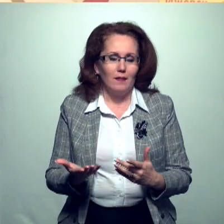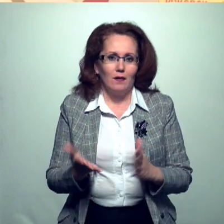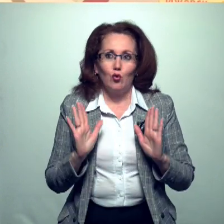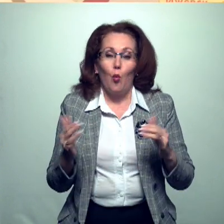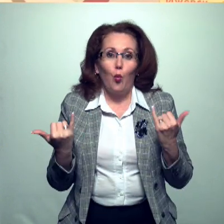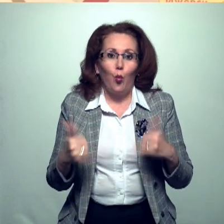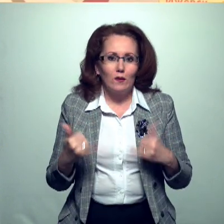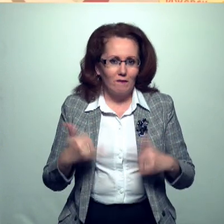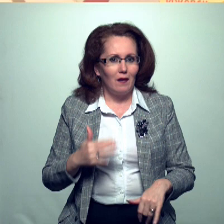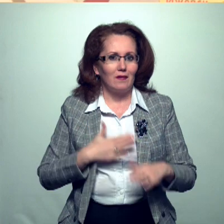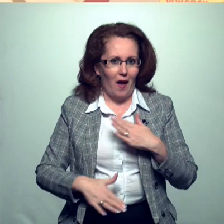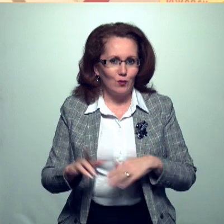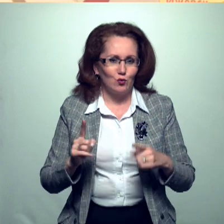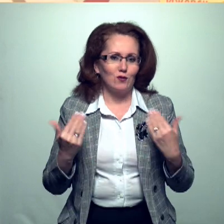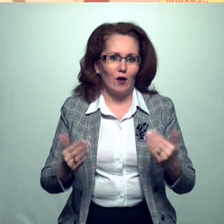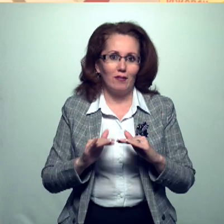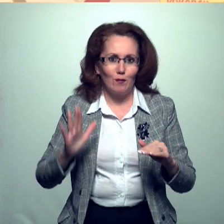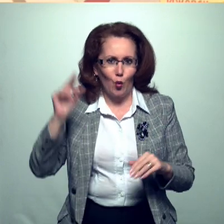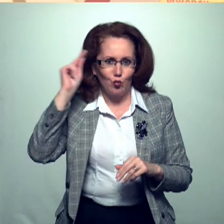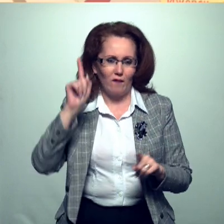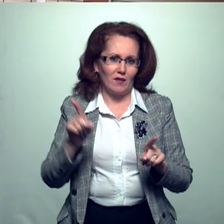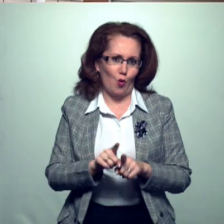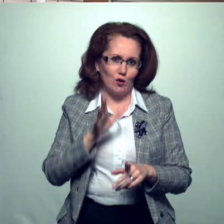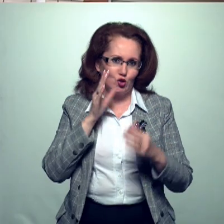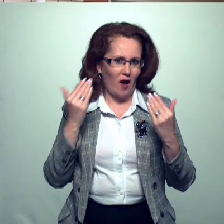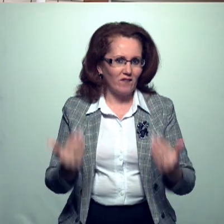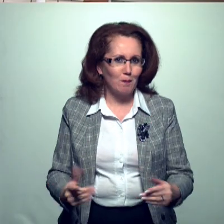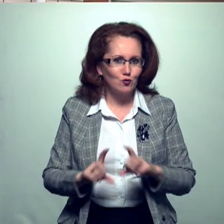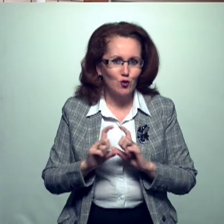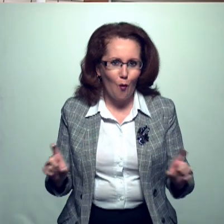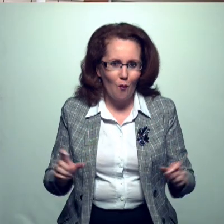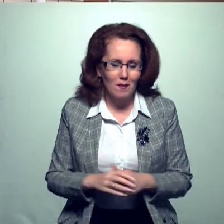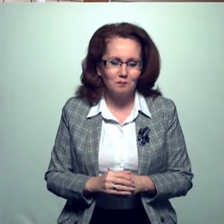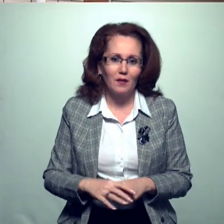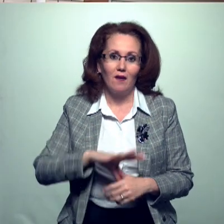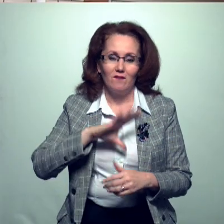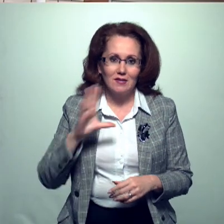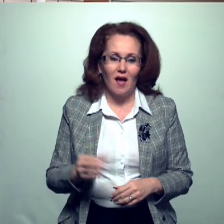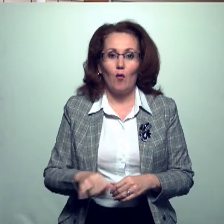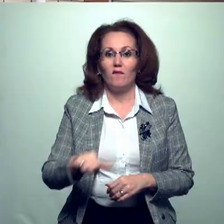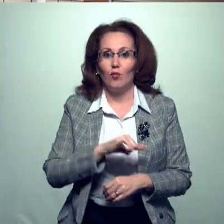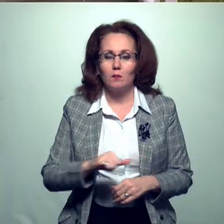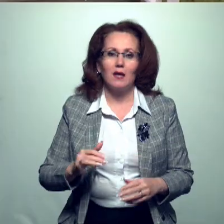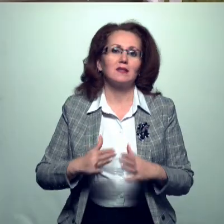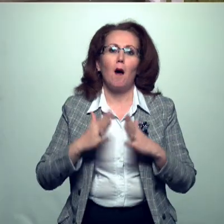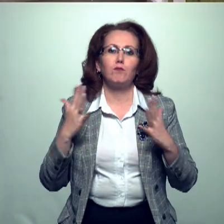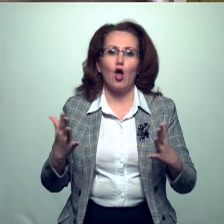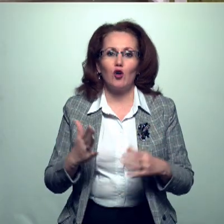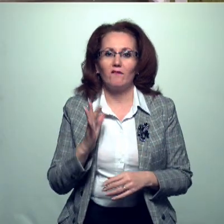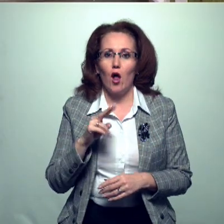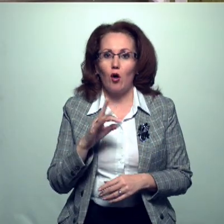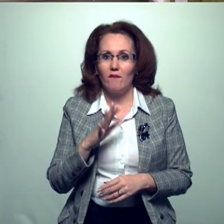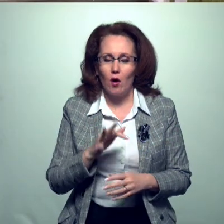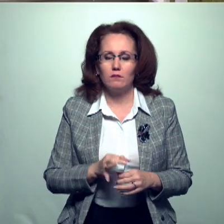только удивление и радость, что сейчас дети будут учиться в такой современной школе. Всего в этом учебном году в Удмуртии вместе с Большеволковской откроются